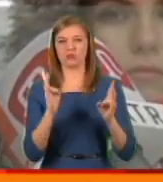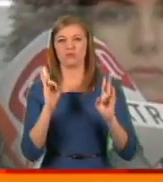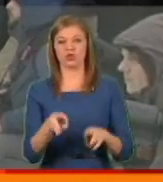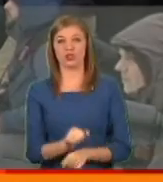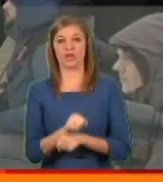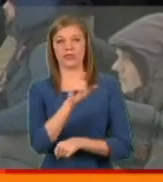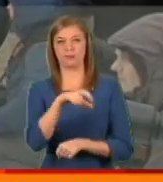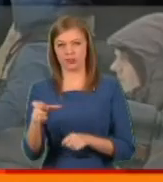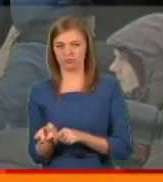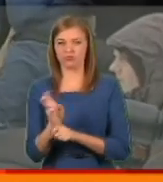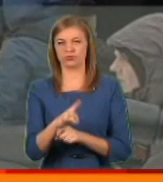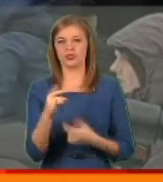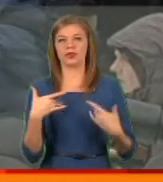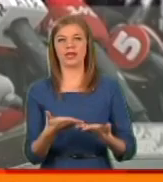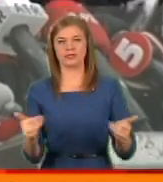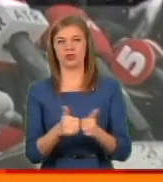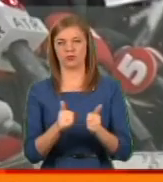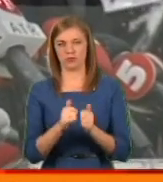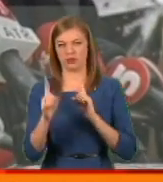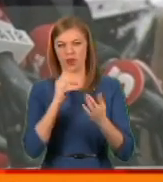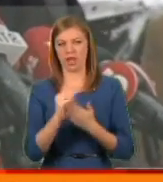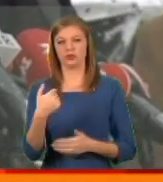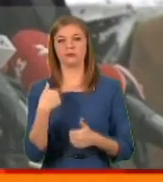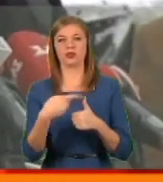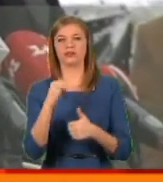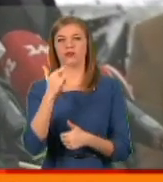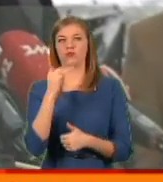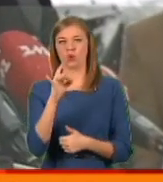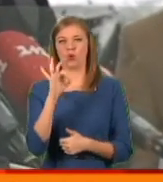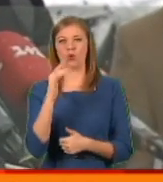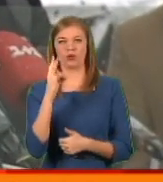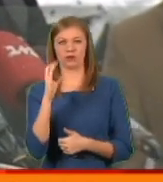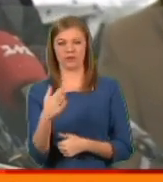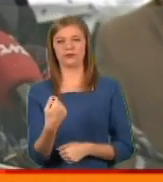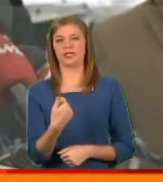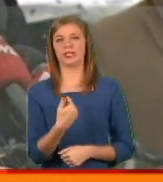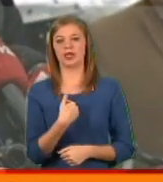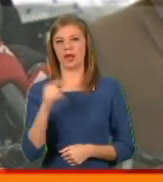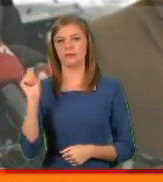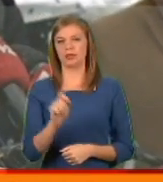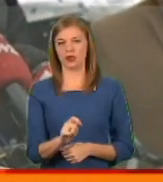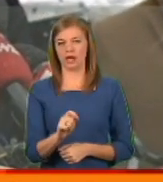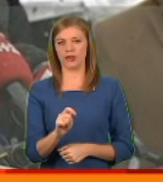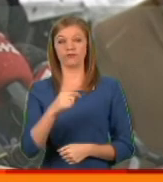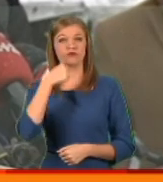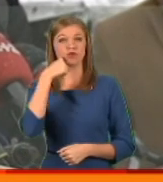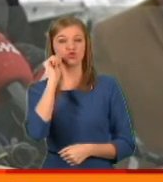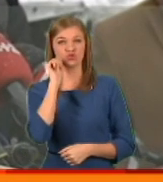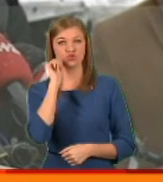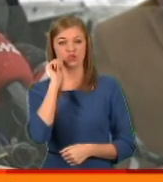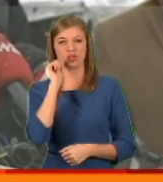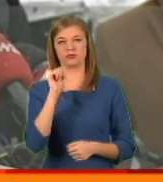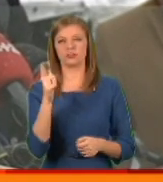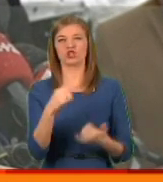постраждалі мітингарі виходять на сцену біля Ради. Мене звати Ігор Огнєв. Я приїхав вчора, може, навіть